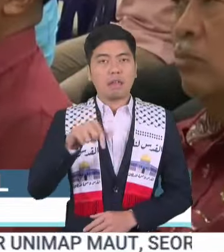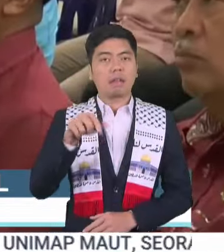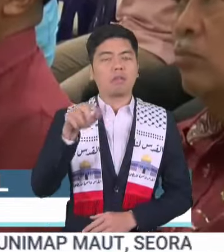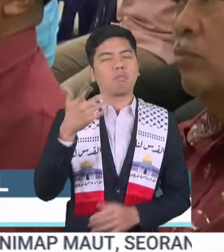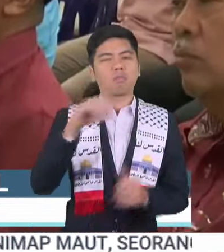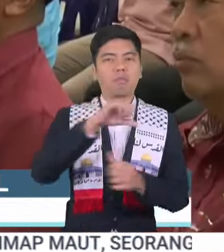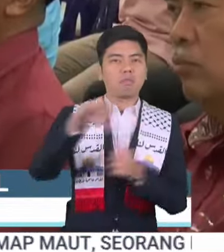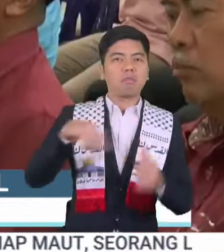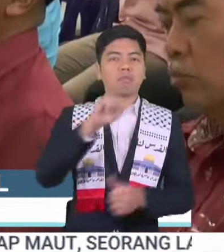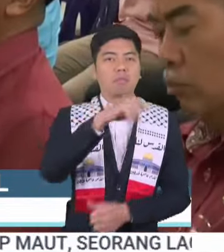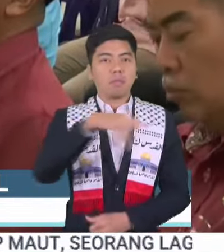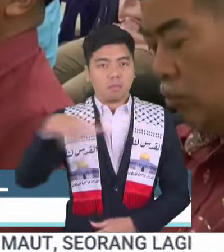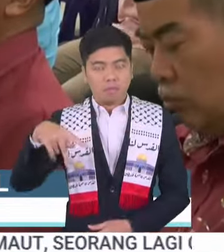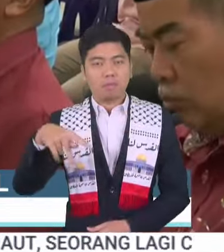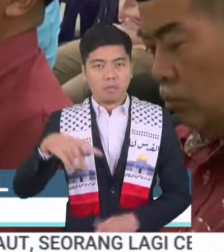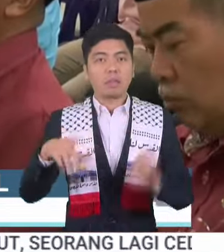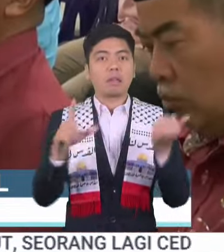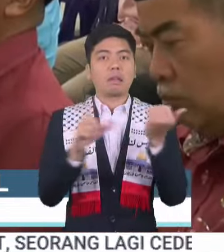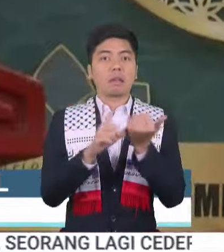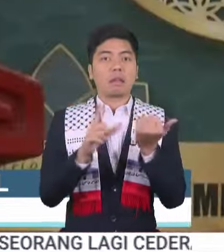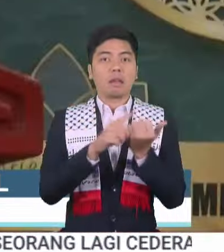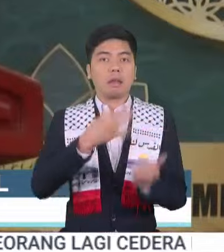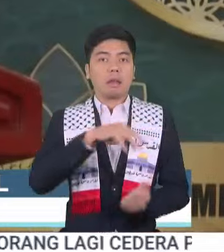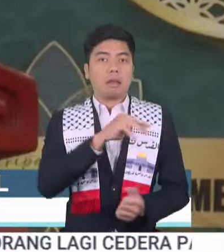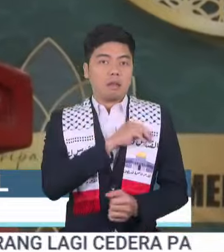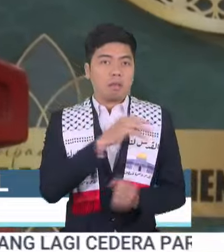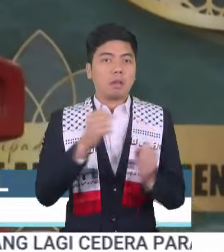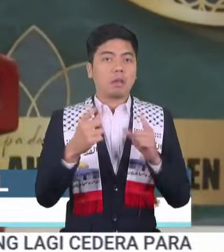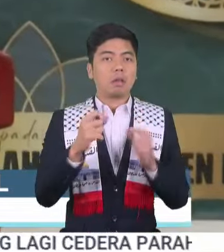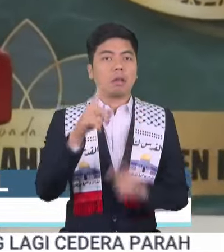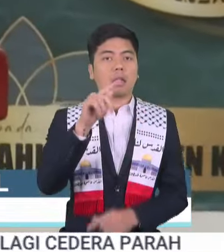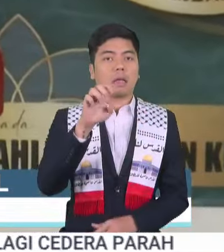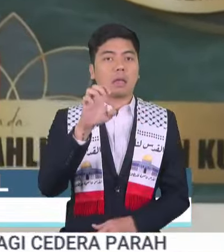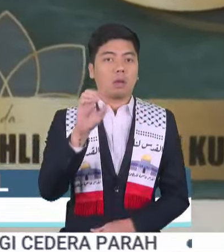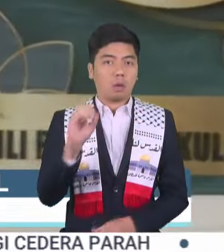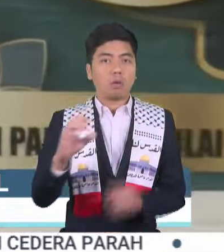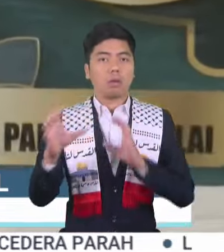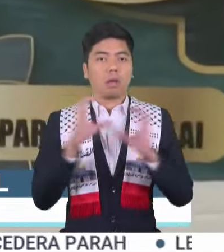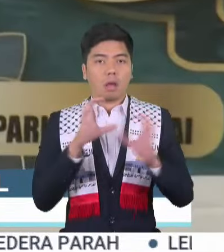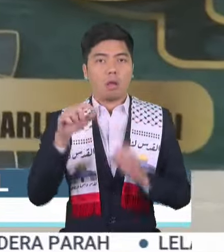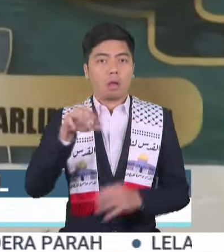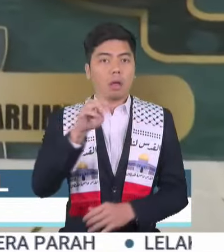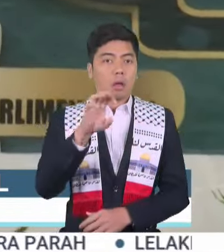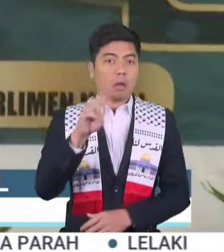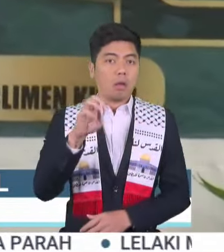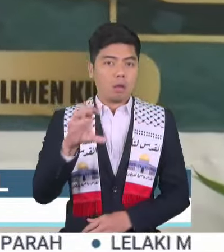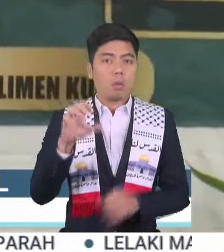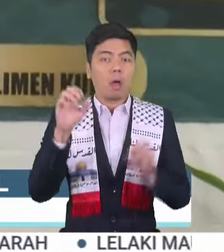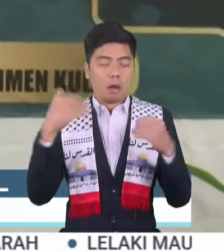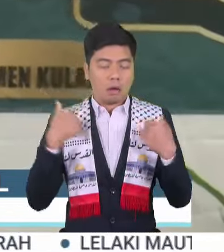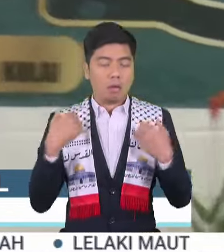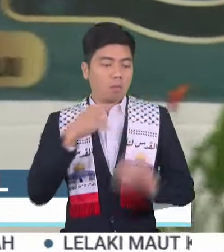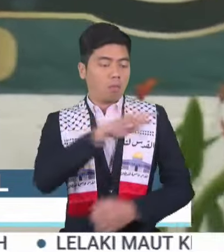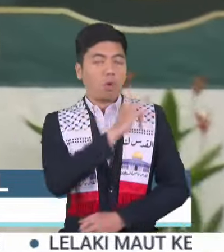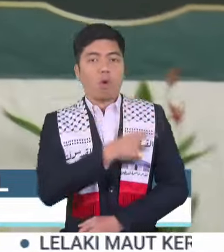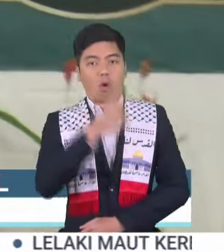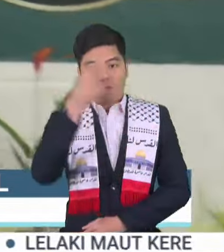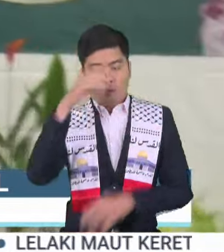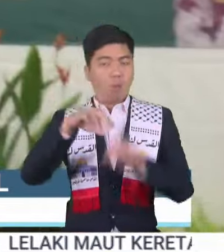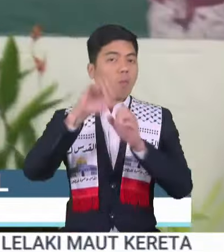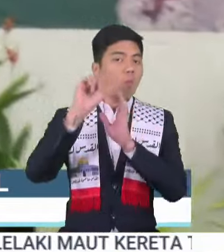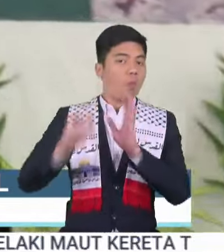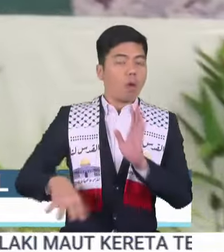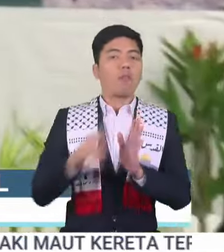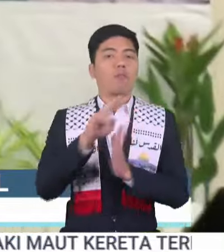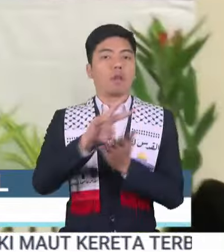Timbalan Menteri Komunikasi Tony Cheng memaklumkan MCMC mempunyai kuasa menurunkan kandungan media sosial yang dimuat naik